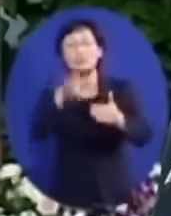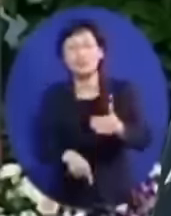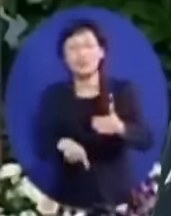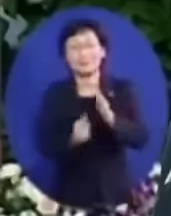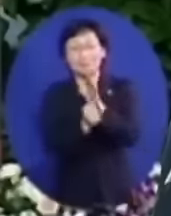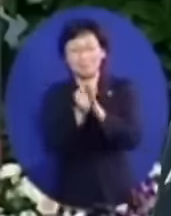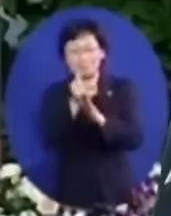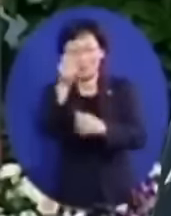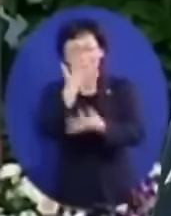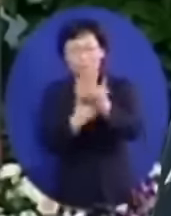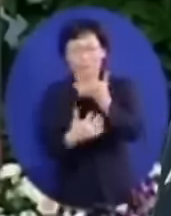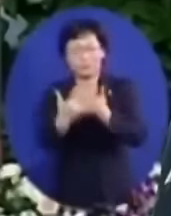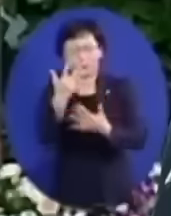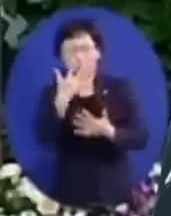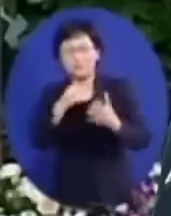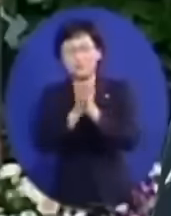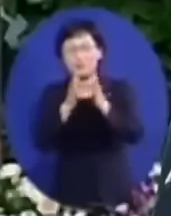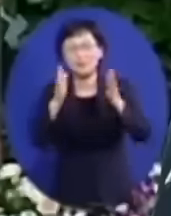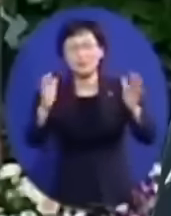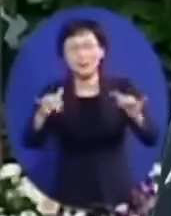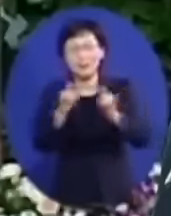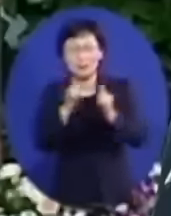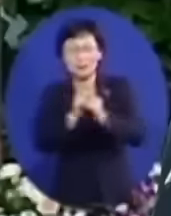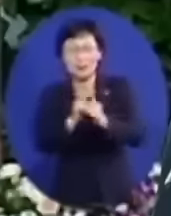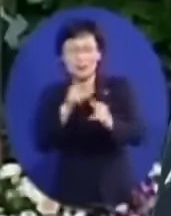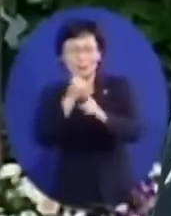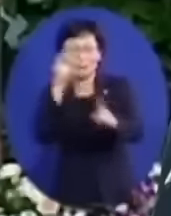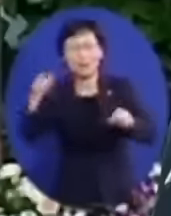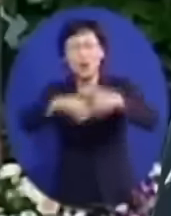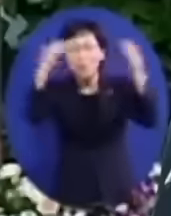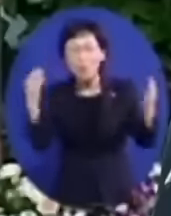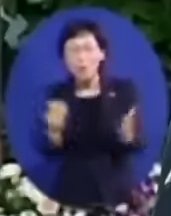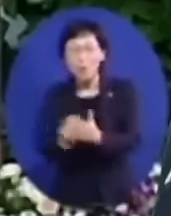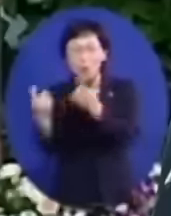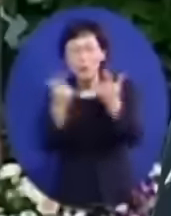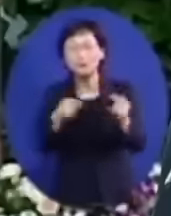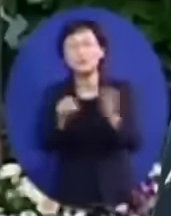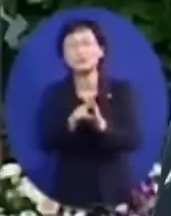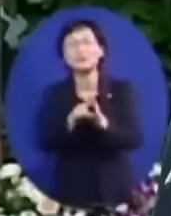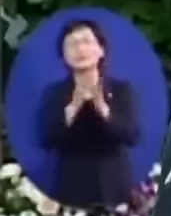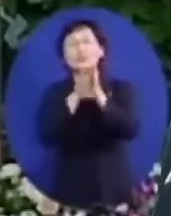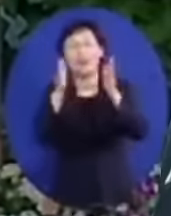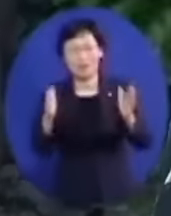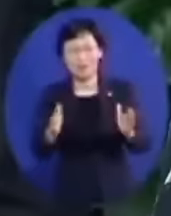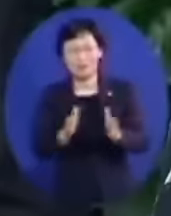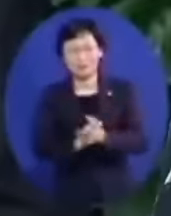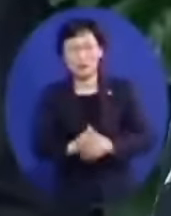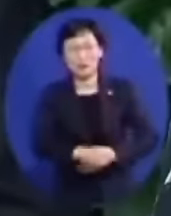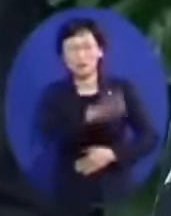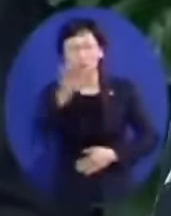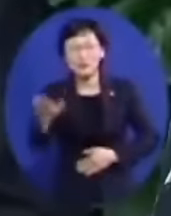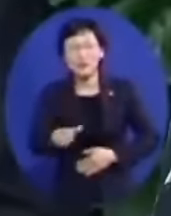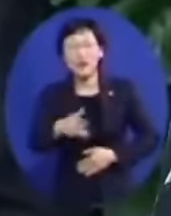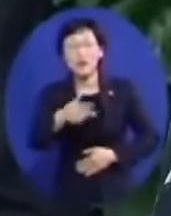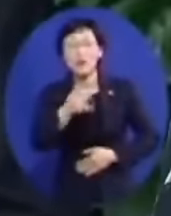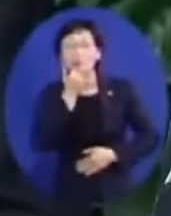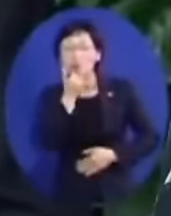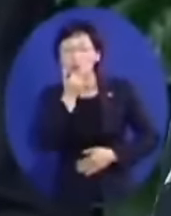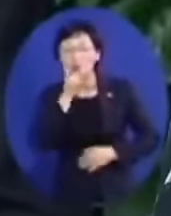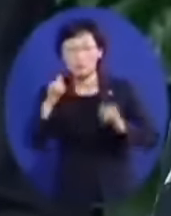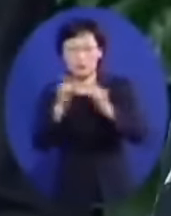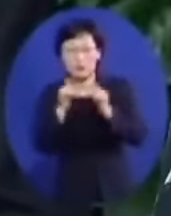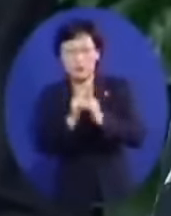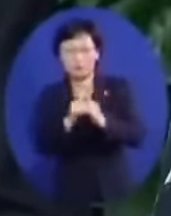불꽃이 타오르기 시작했고 전쟁의 승리를 국민 전체가 믿기 시작한 것입니다. 우리는 독일과의 전쟁에서 이긴다는